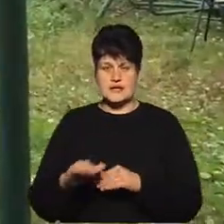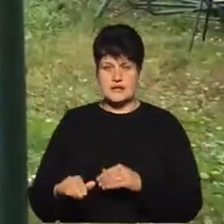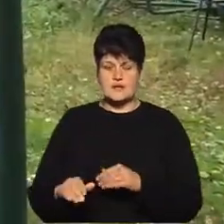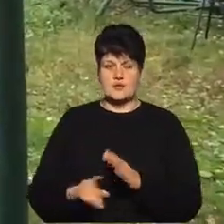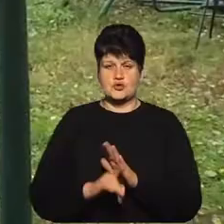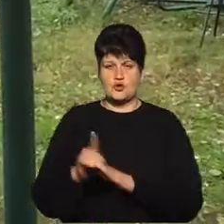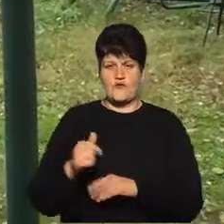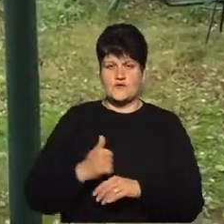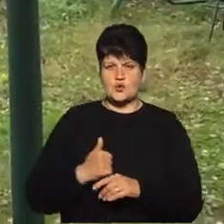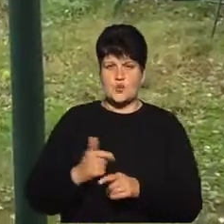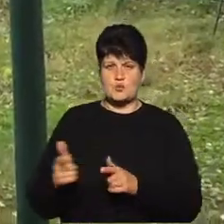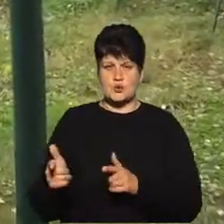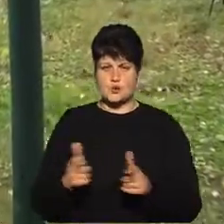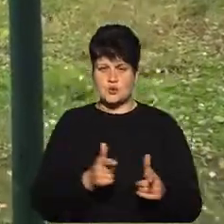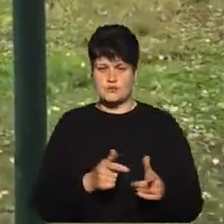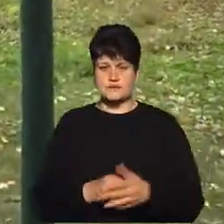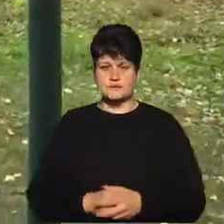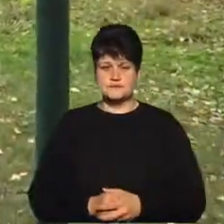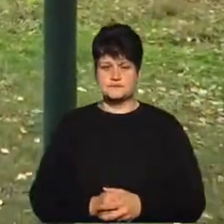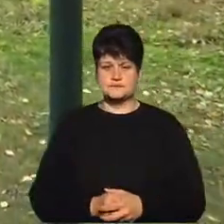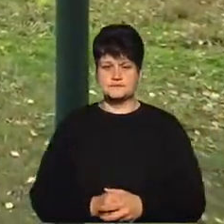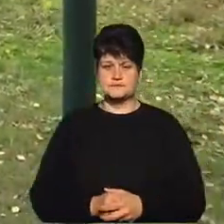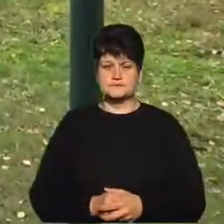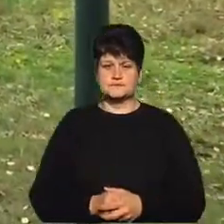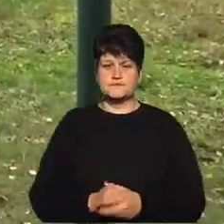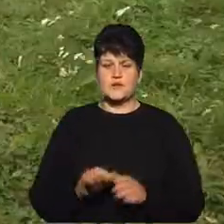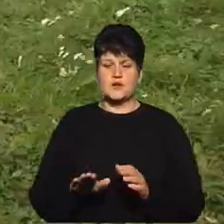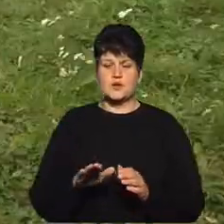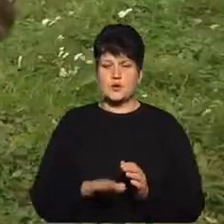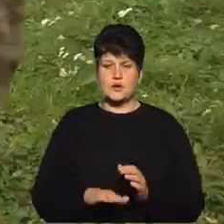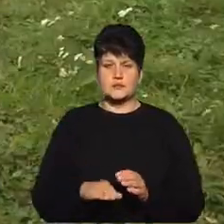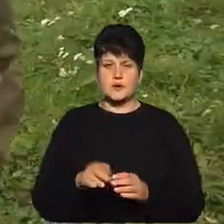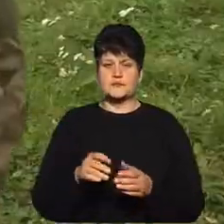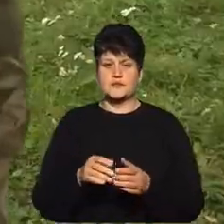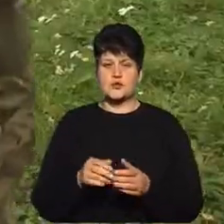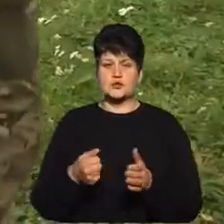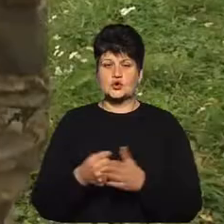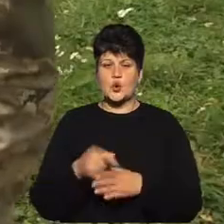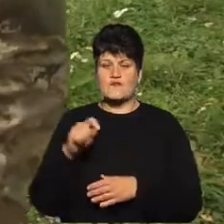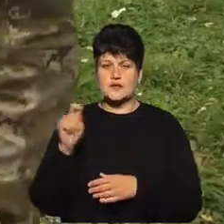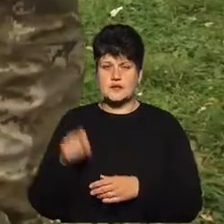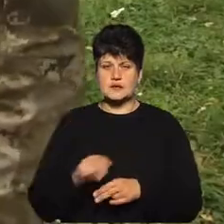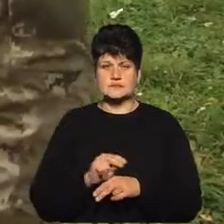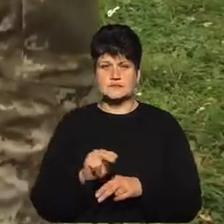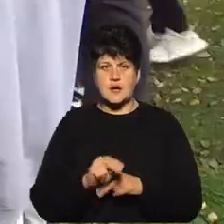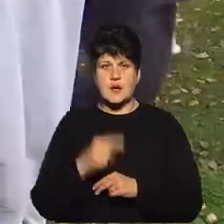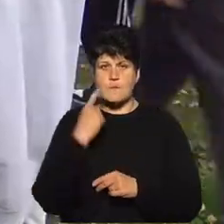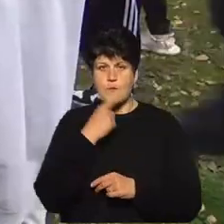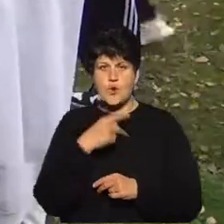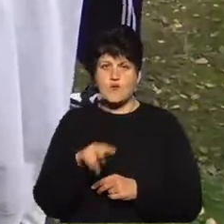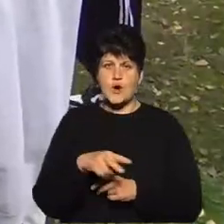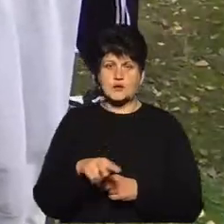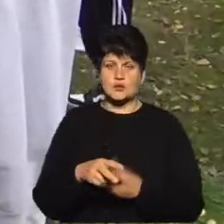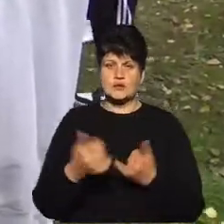Добре, добре, ноги прямі. О. До війни, каже, викладала мову та літературу.